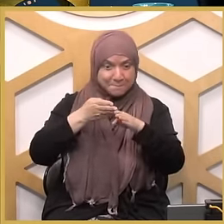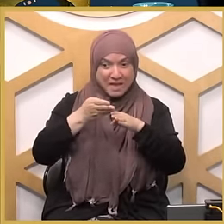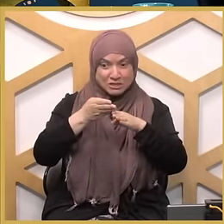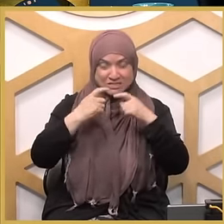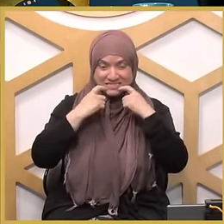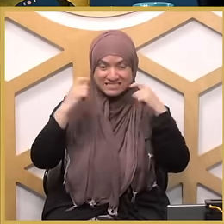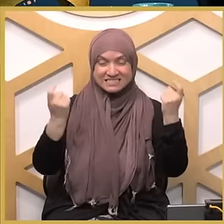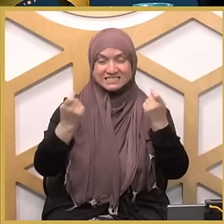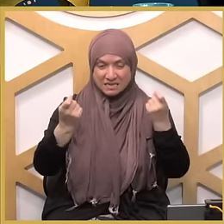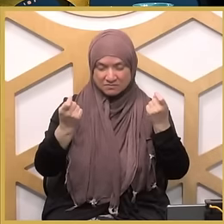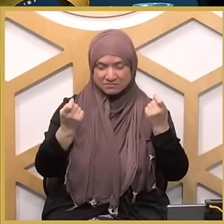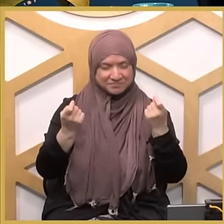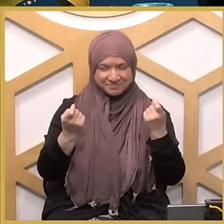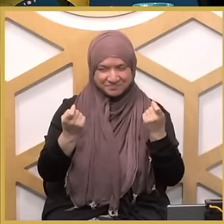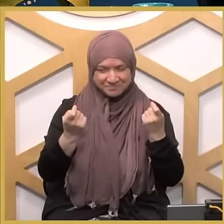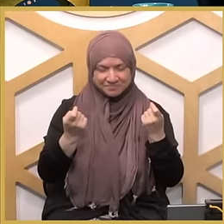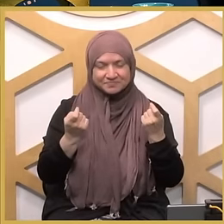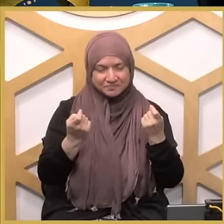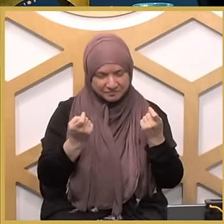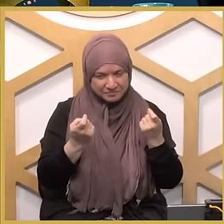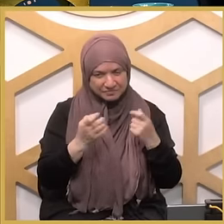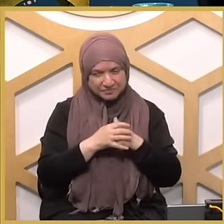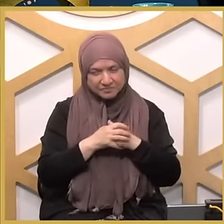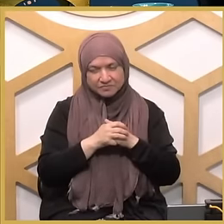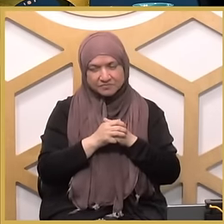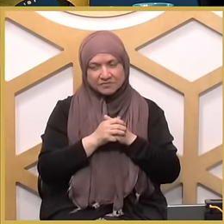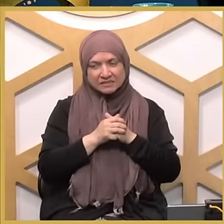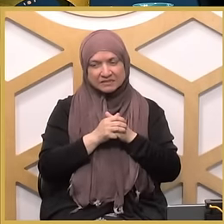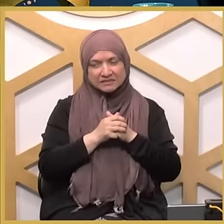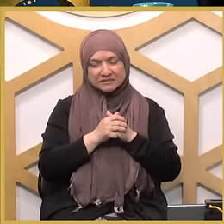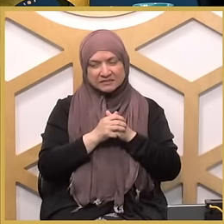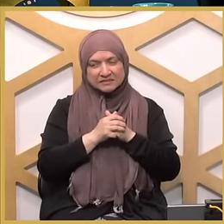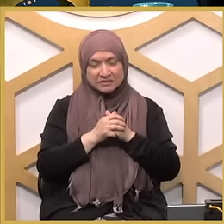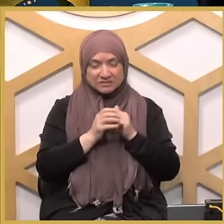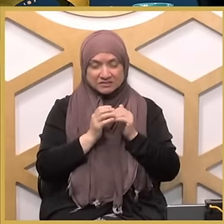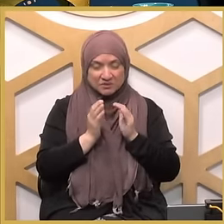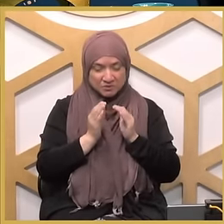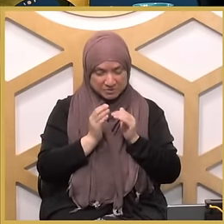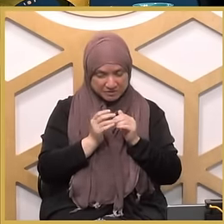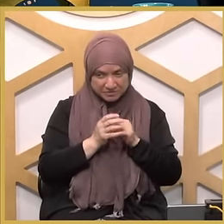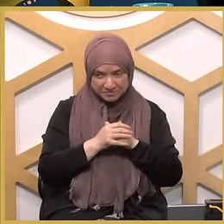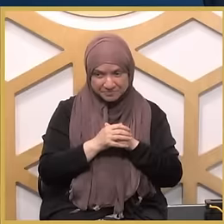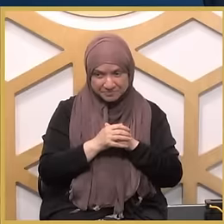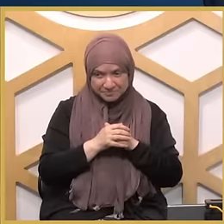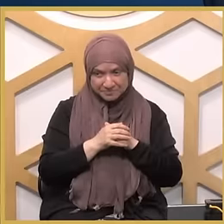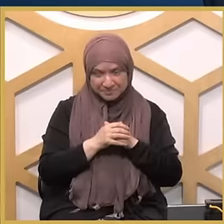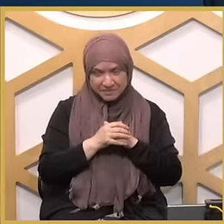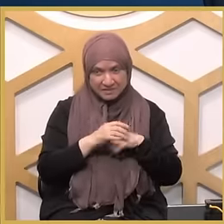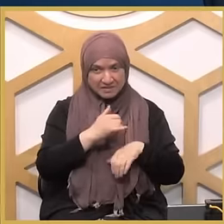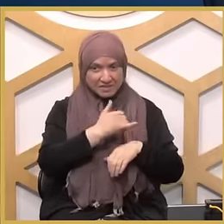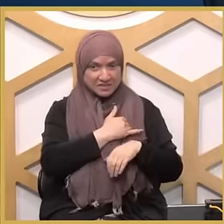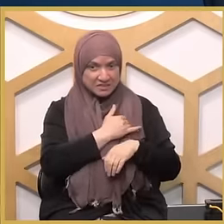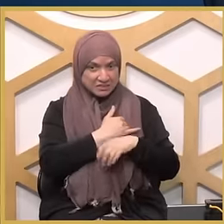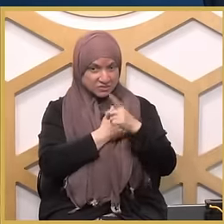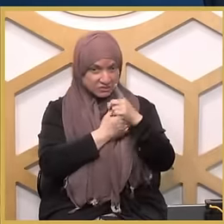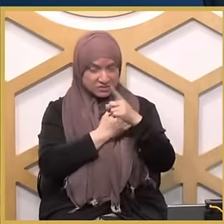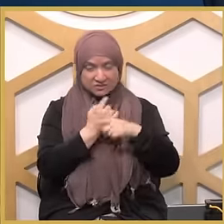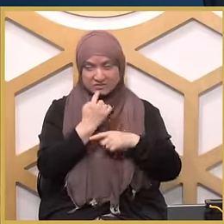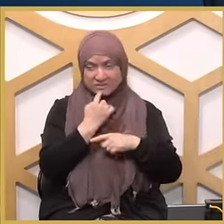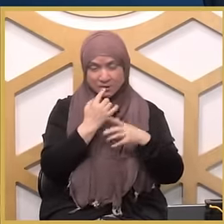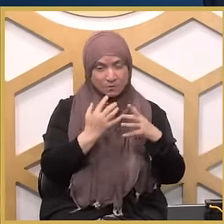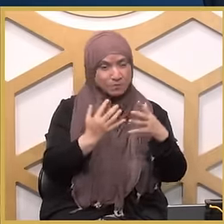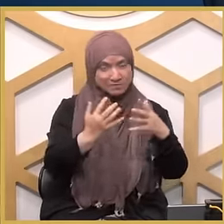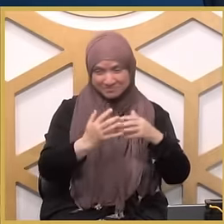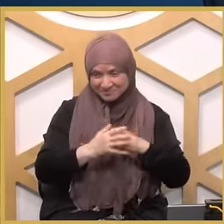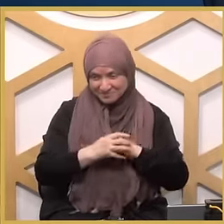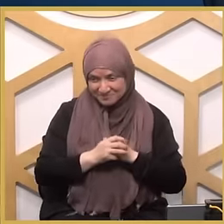The Prophet sallallahu alaihi wasallam actually talks about the subject of iman here. But before this, he says, وَمِنْ عُقُوبَاتِهَا, as a result of that, what happens when